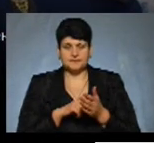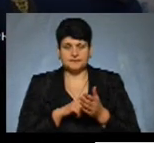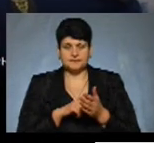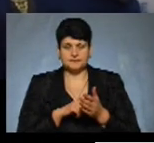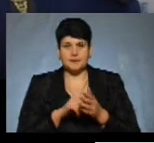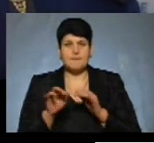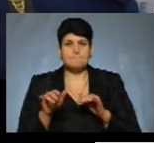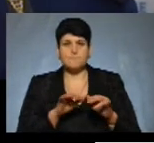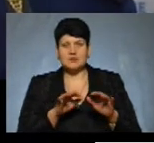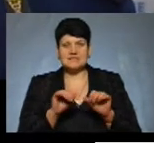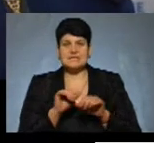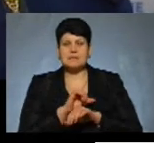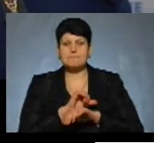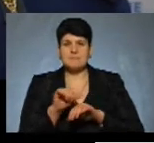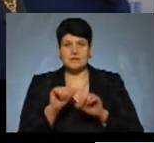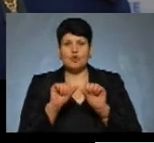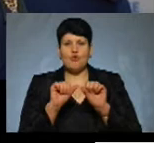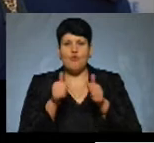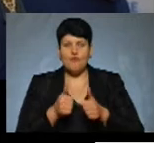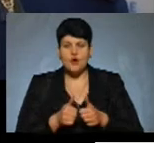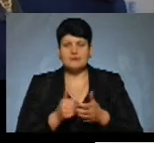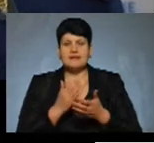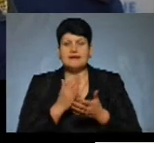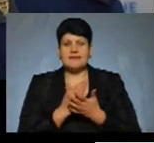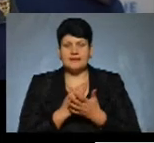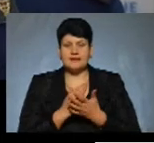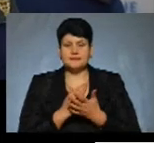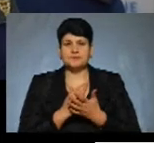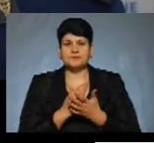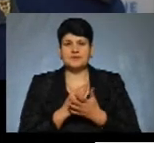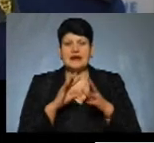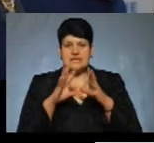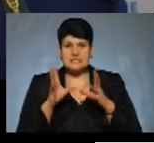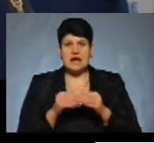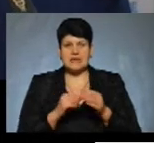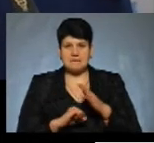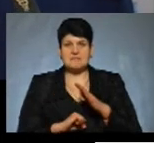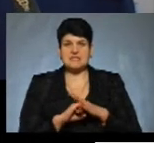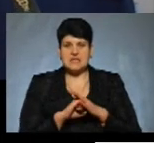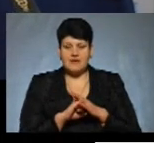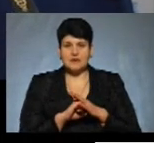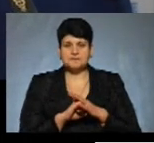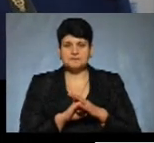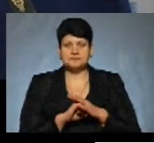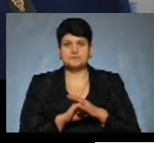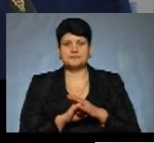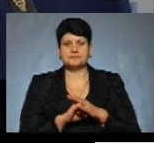процес митного оформлення він відбувається на загальних підставах.